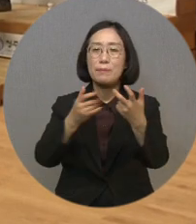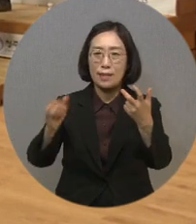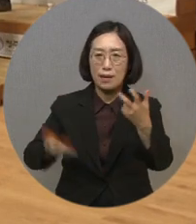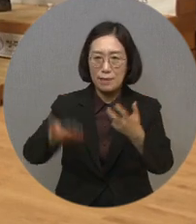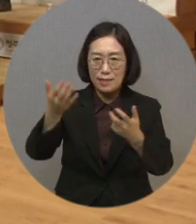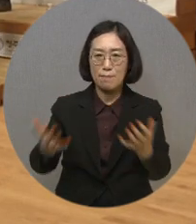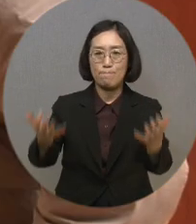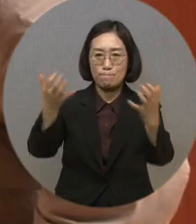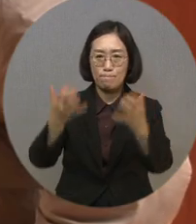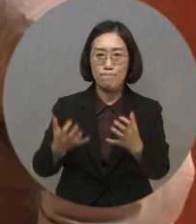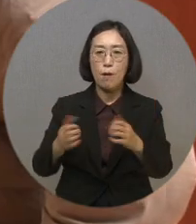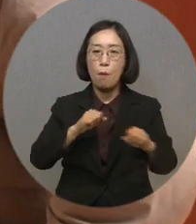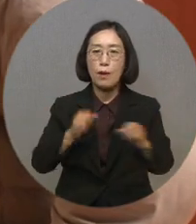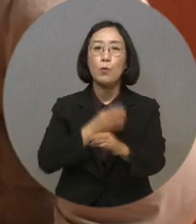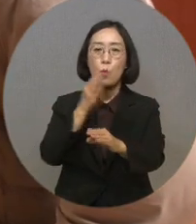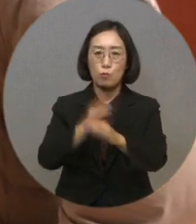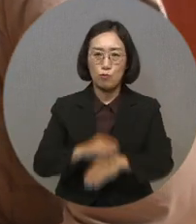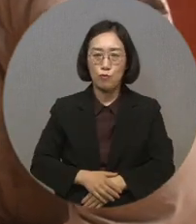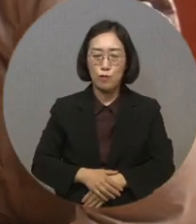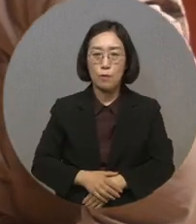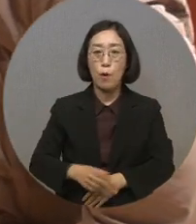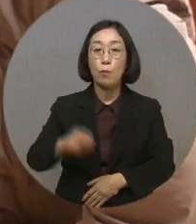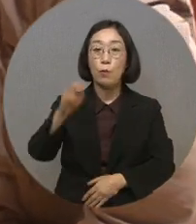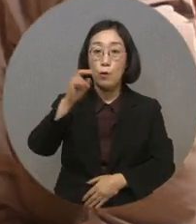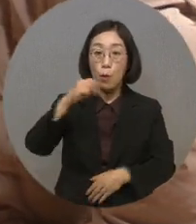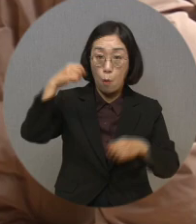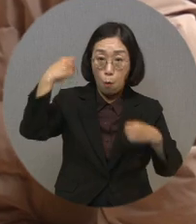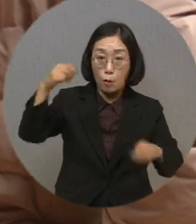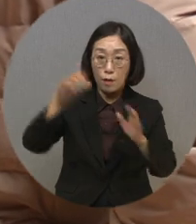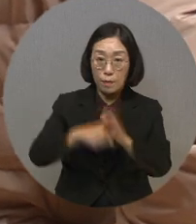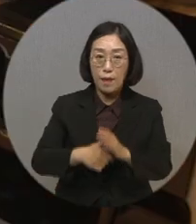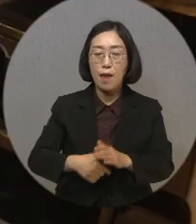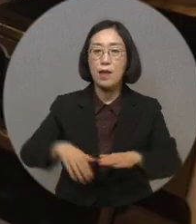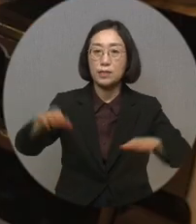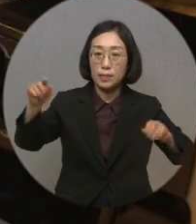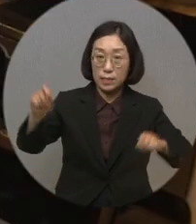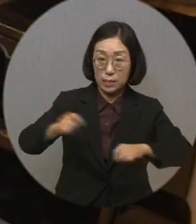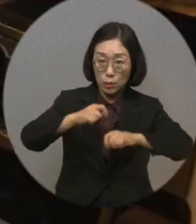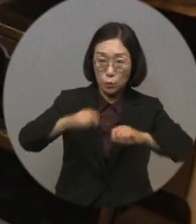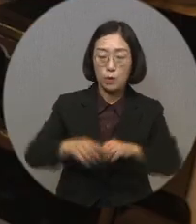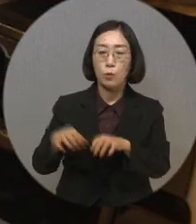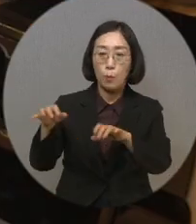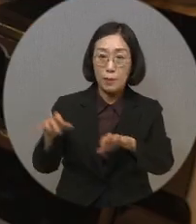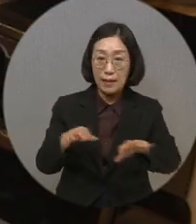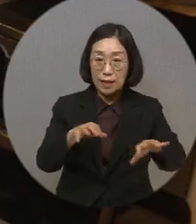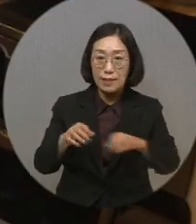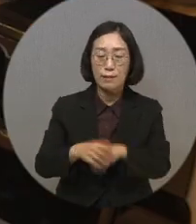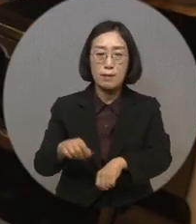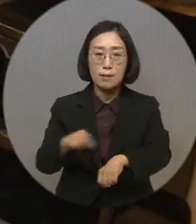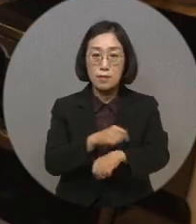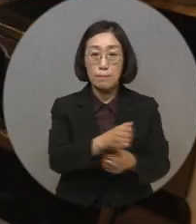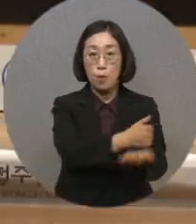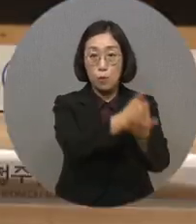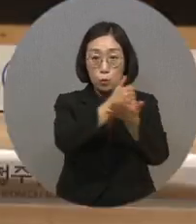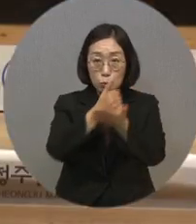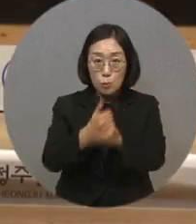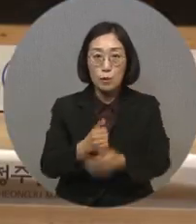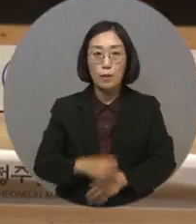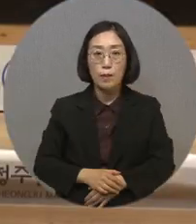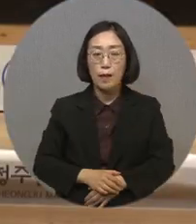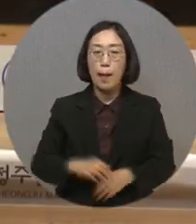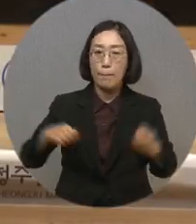있습니다. 이번 연주회에는 이영석 지휘자와 이지연 피아니스트, 특별 출연으로